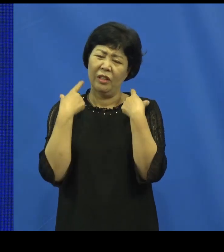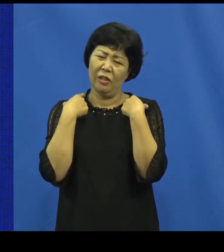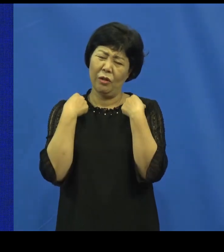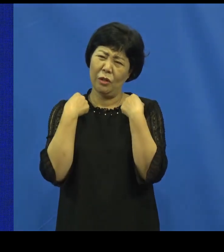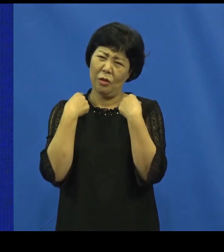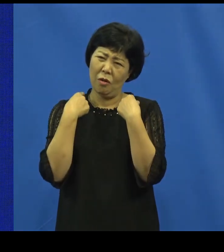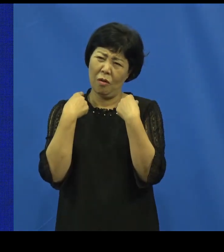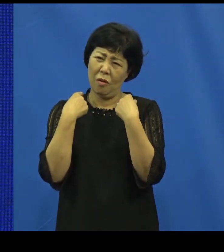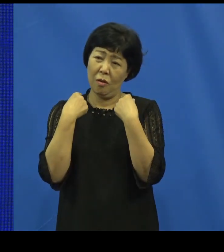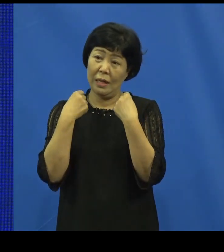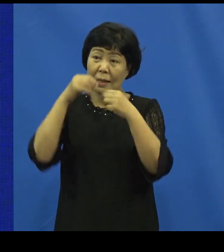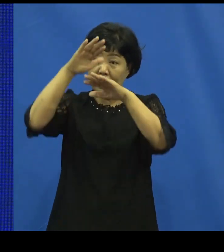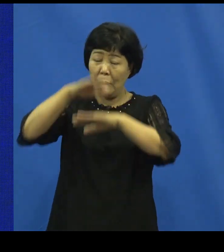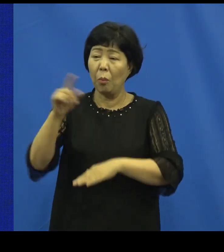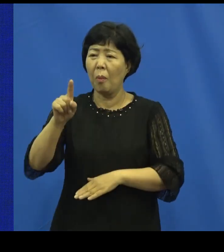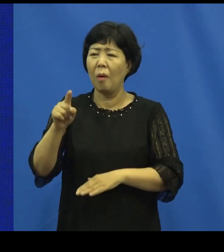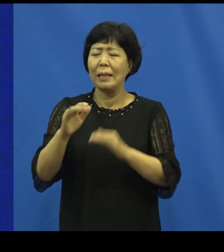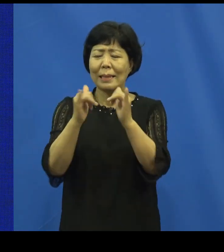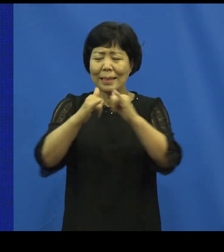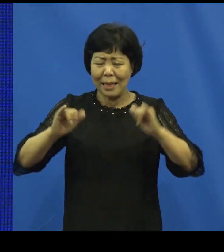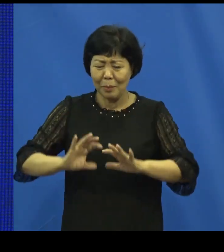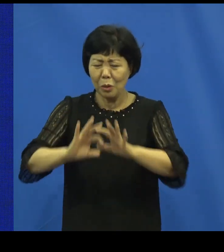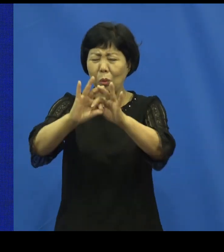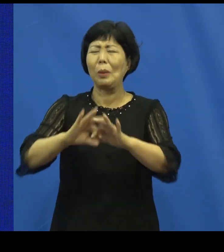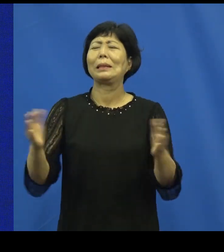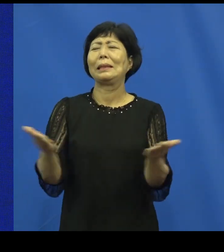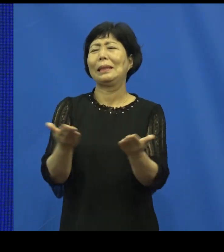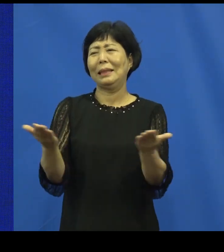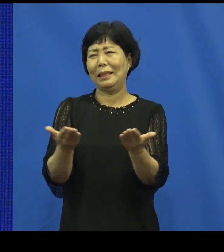사람을 통해서 역사하신다. 사람.